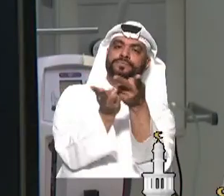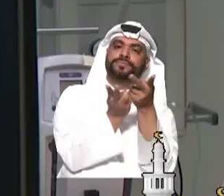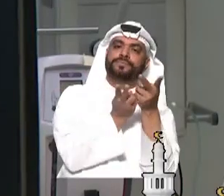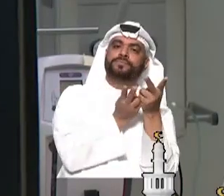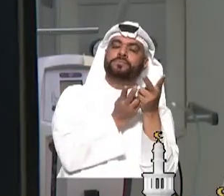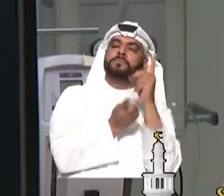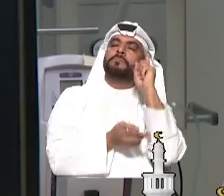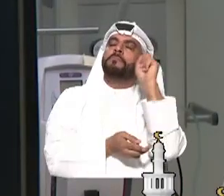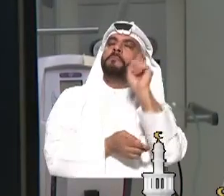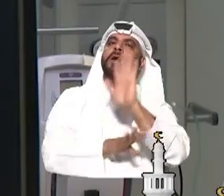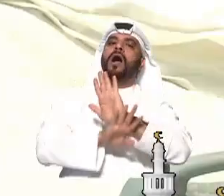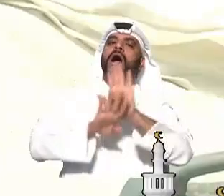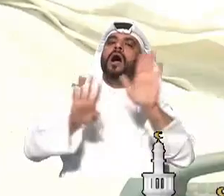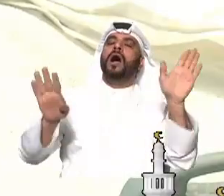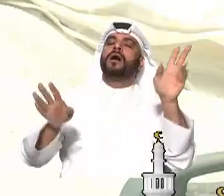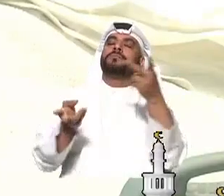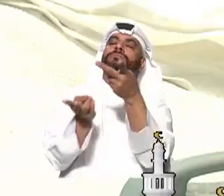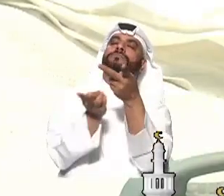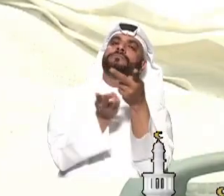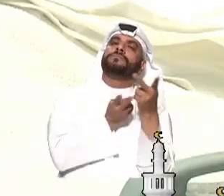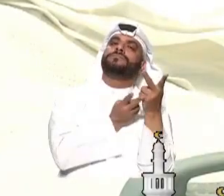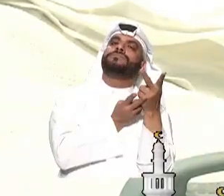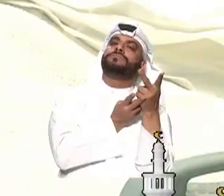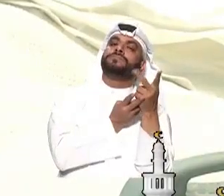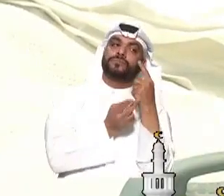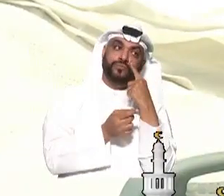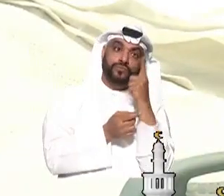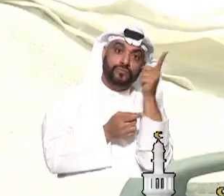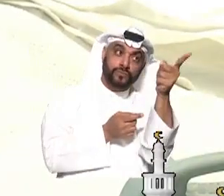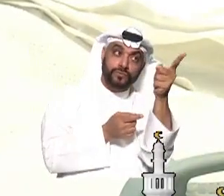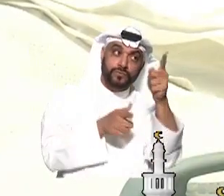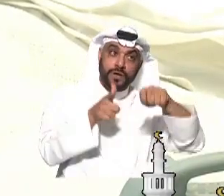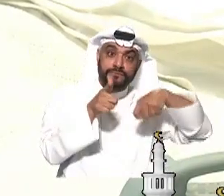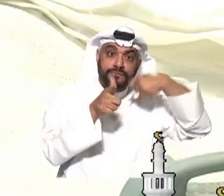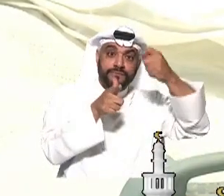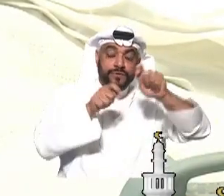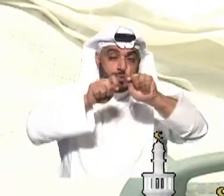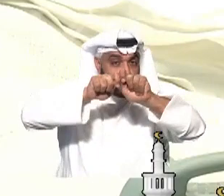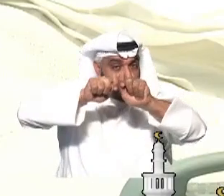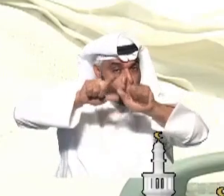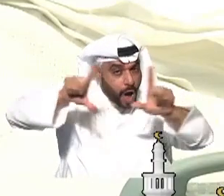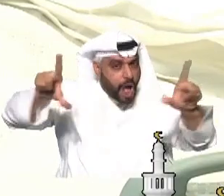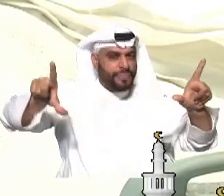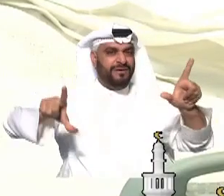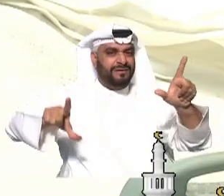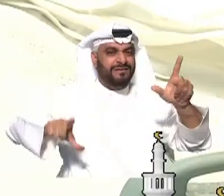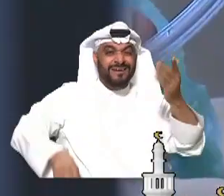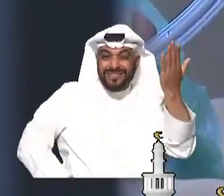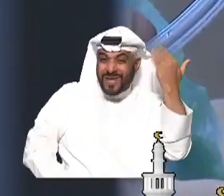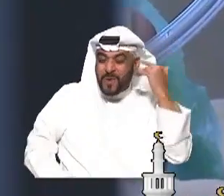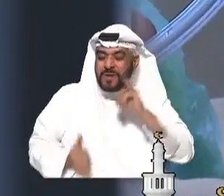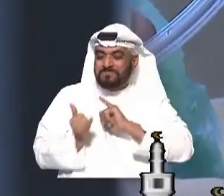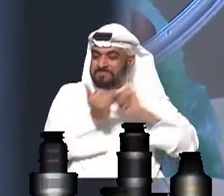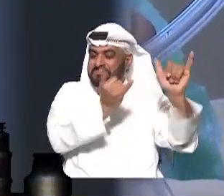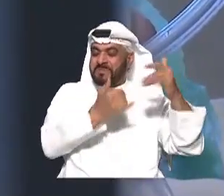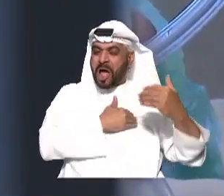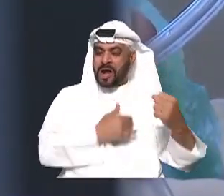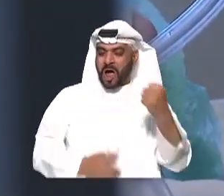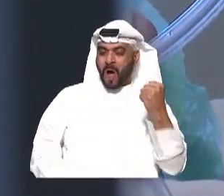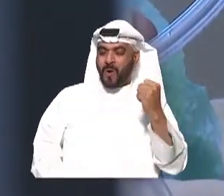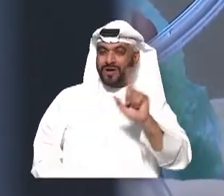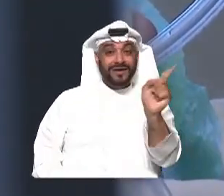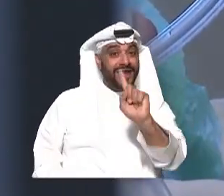يعلم أحد من ذويه مصيره. هذه الصور أبلغ من الكلام، لا يشعر بالمعاناة إلا من ذاق